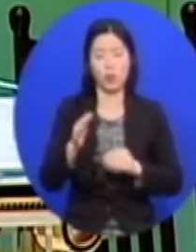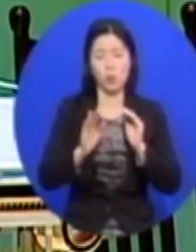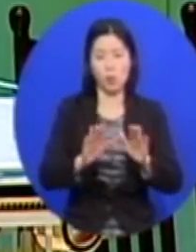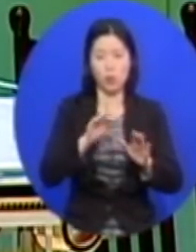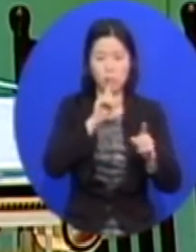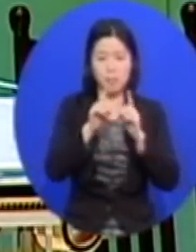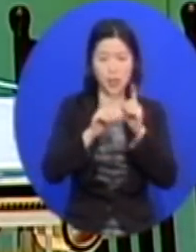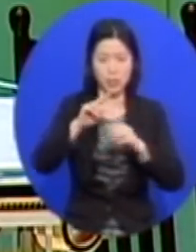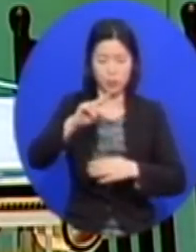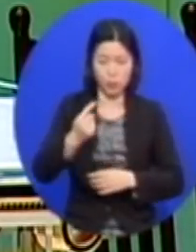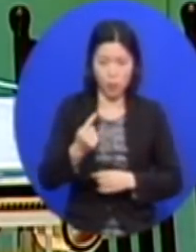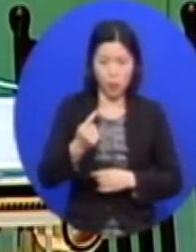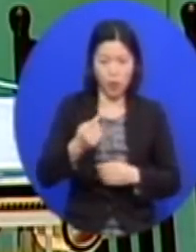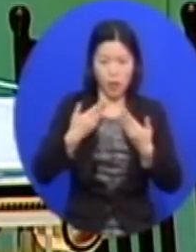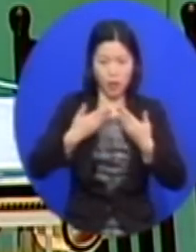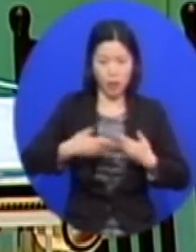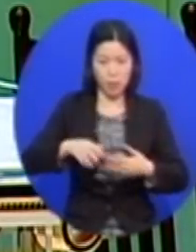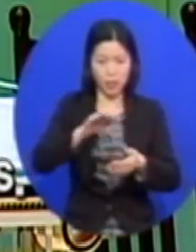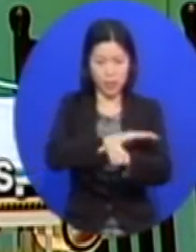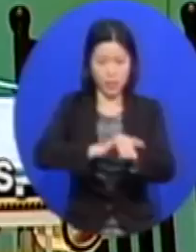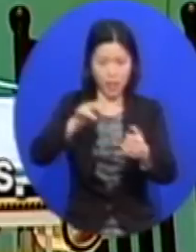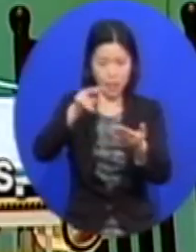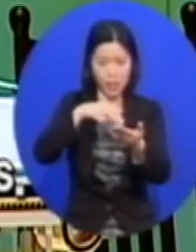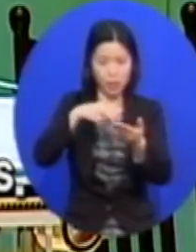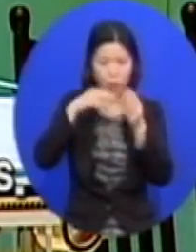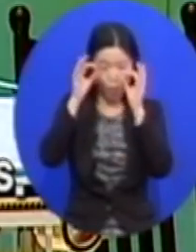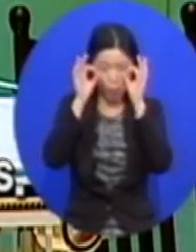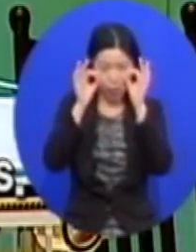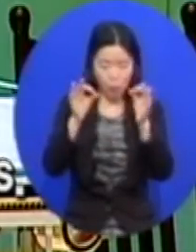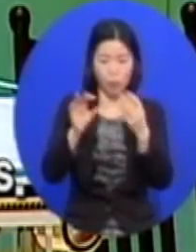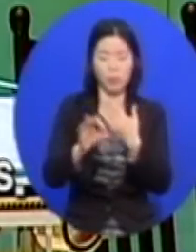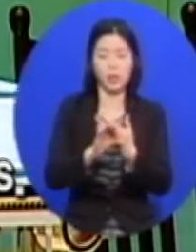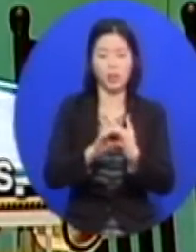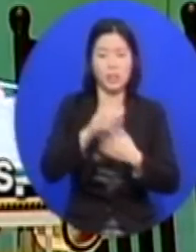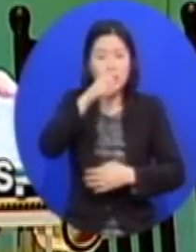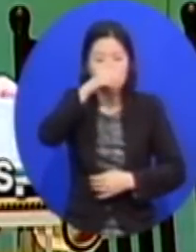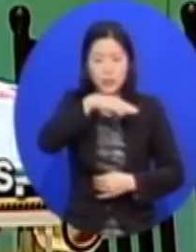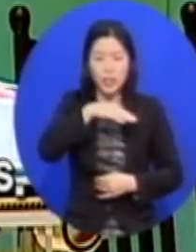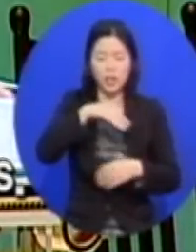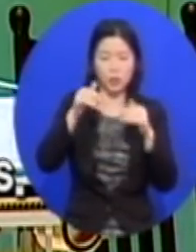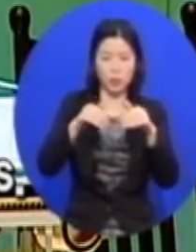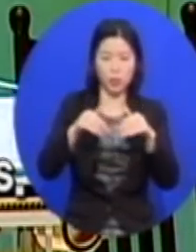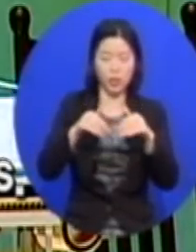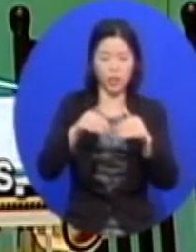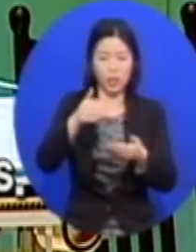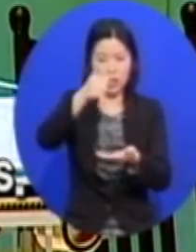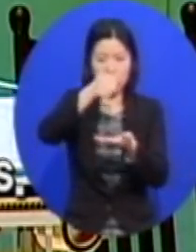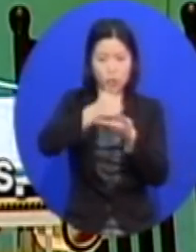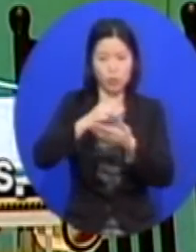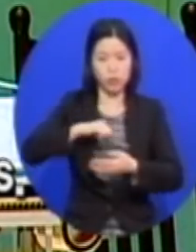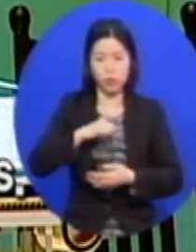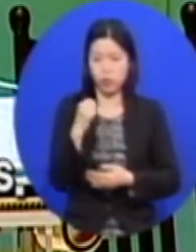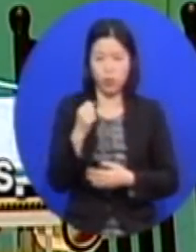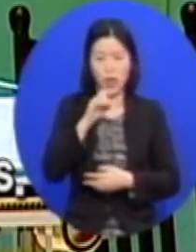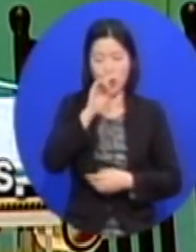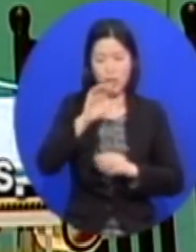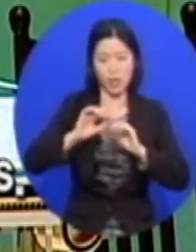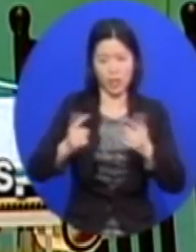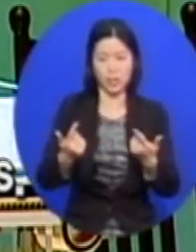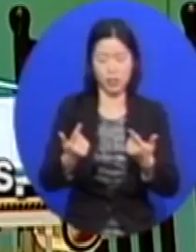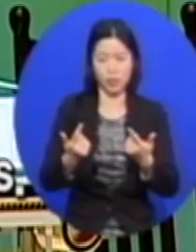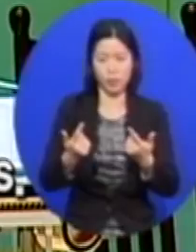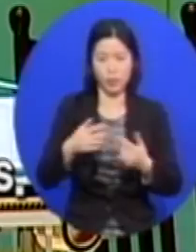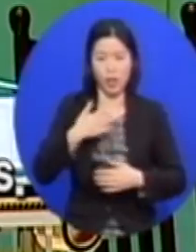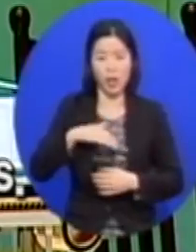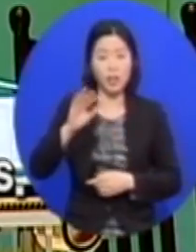여러분이 가만히 잘 읽어보시면 그 조 종들에게 주인에게 순종 하라고 하신 말씀이 아니라는